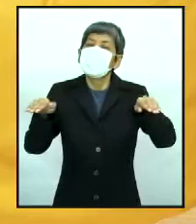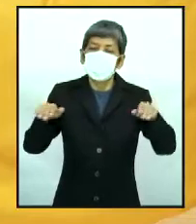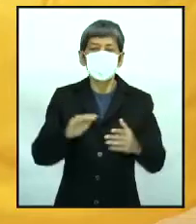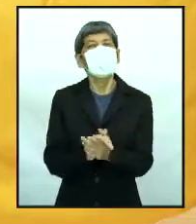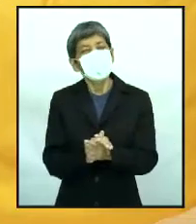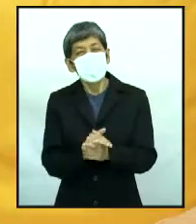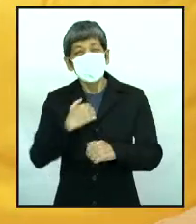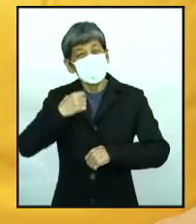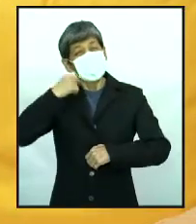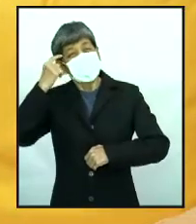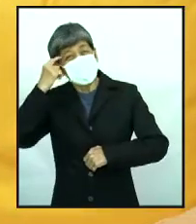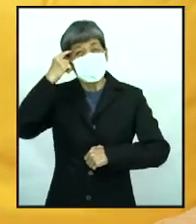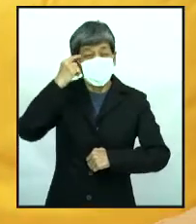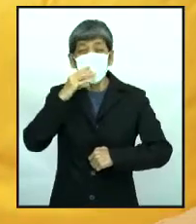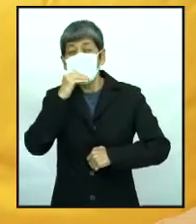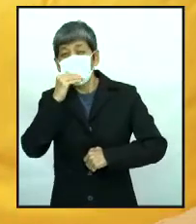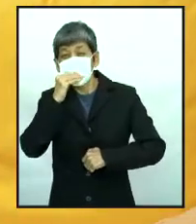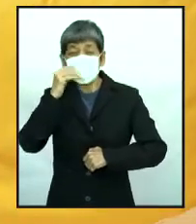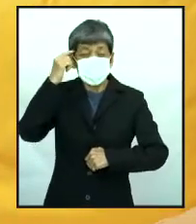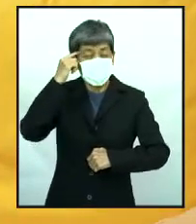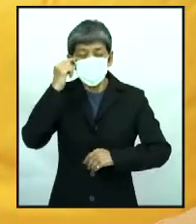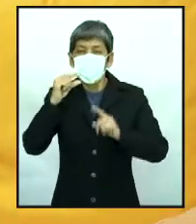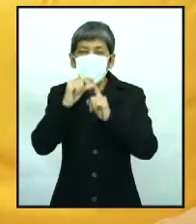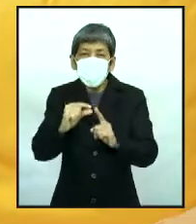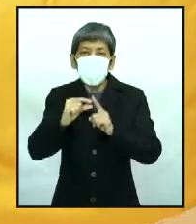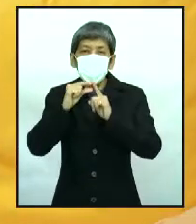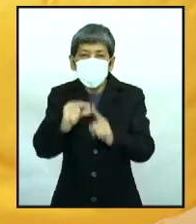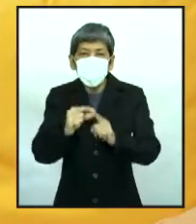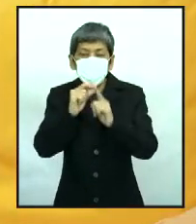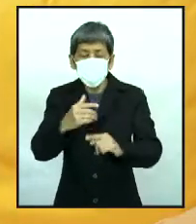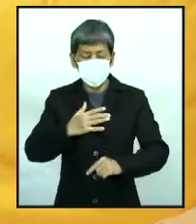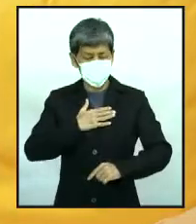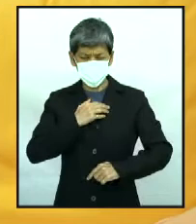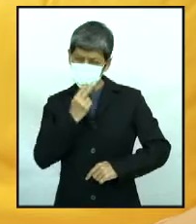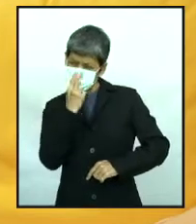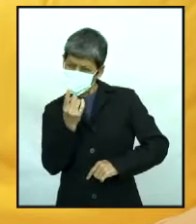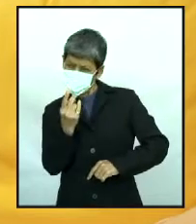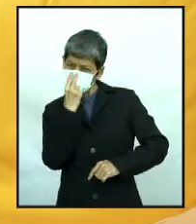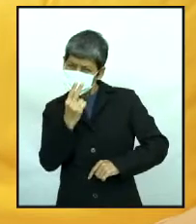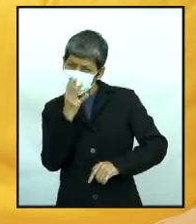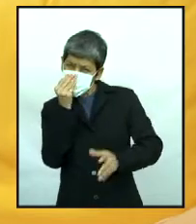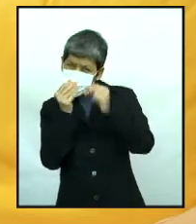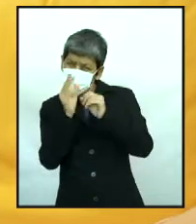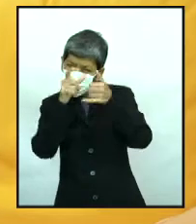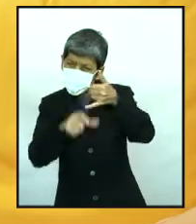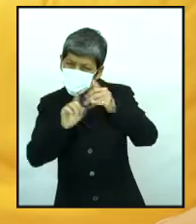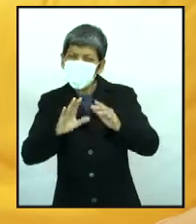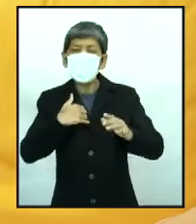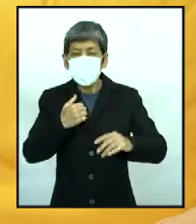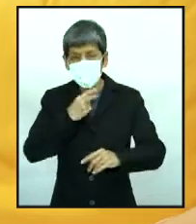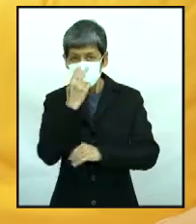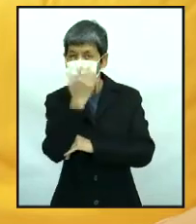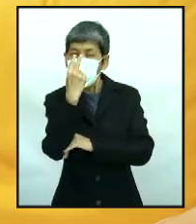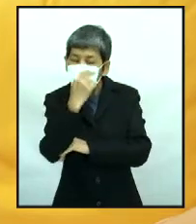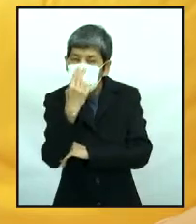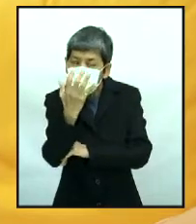หรือหัวข้อการพูดเนี่ยเขาจะจำกัดมากฉะนั้นเราก็จะรู้เราจะจับตามเรื่องเขาได้ถูกเหมือนเราเคยดูหนังอะ